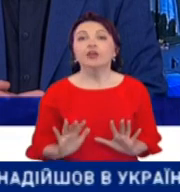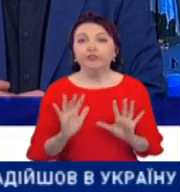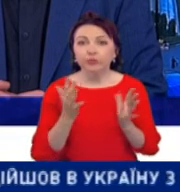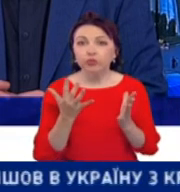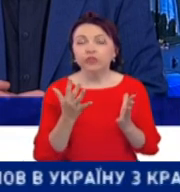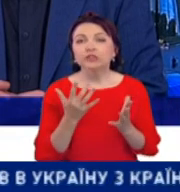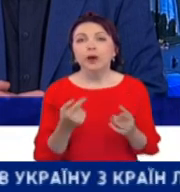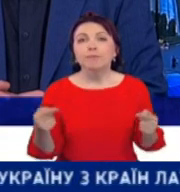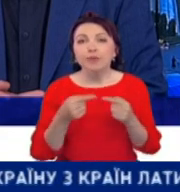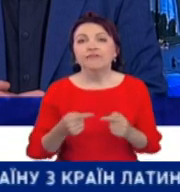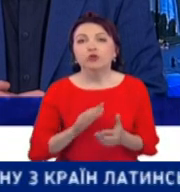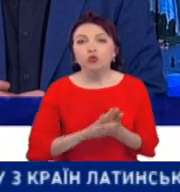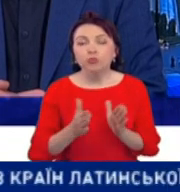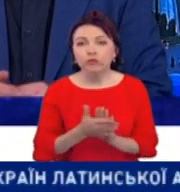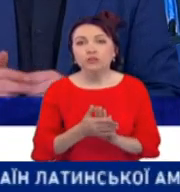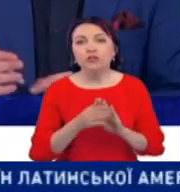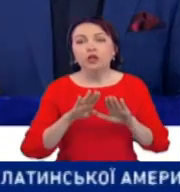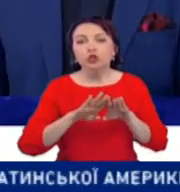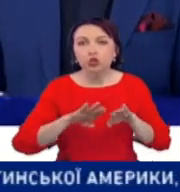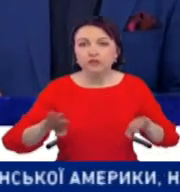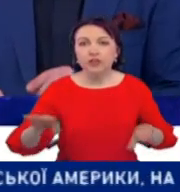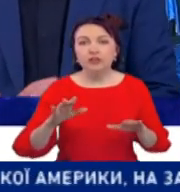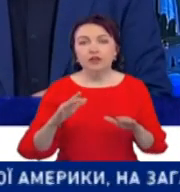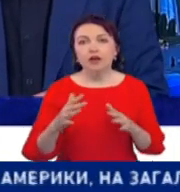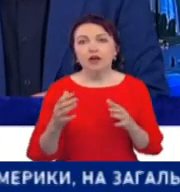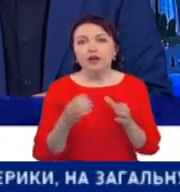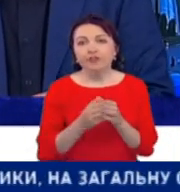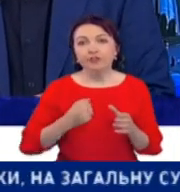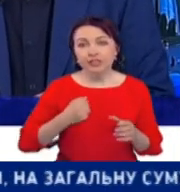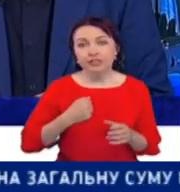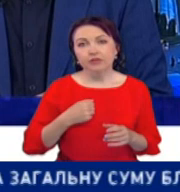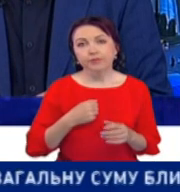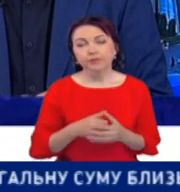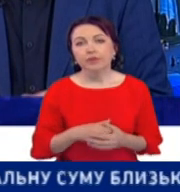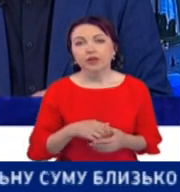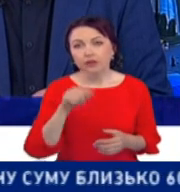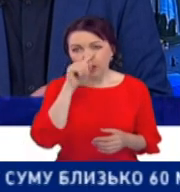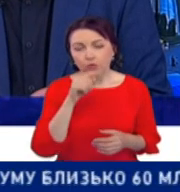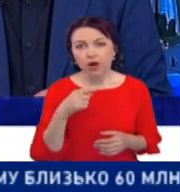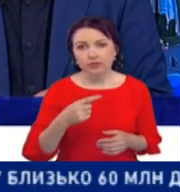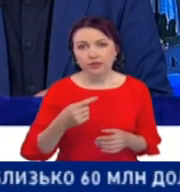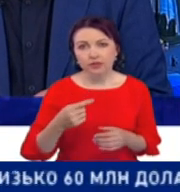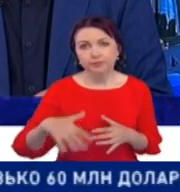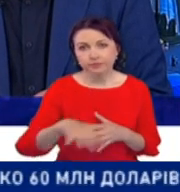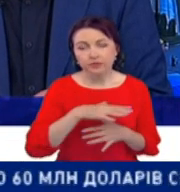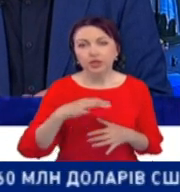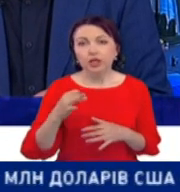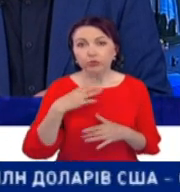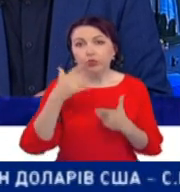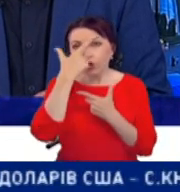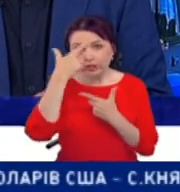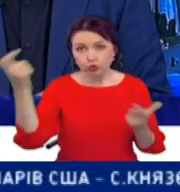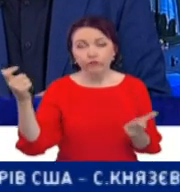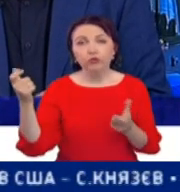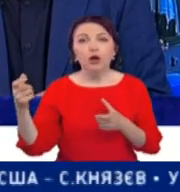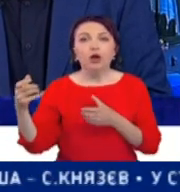певні домовленості щодо розведення військ на лінії зіткнення по станиці Луганській. І було анонсовано приїзд урядової